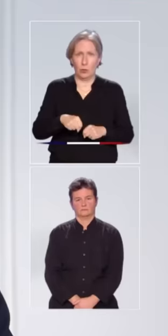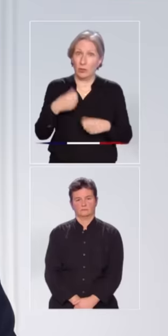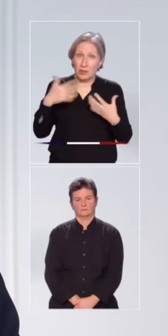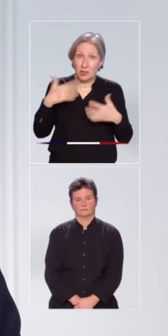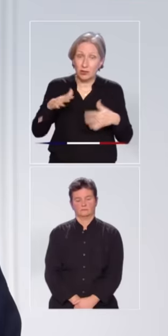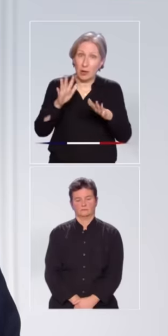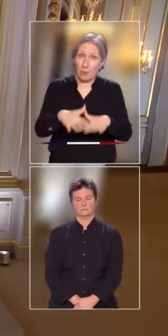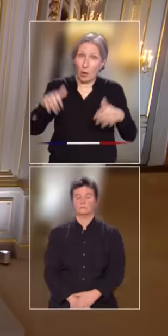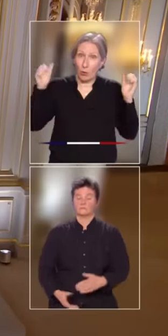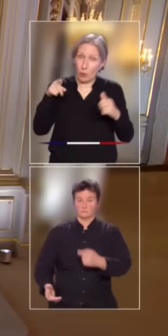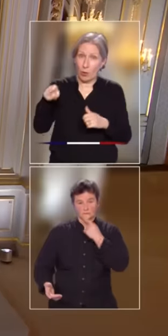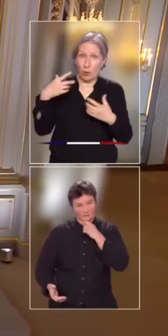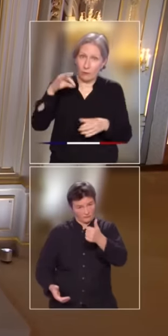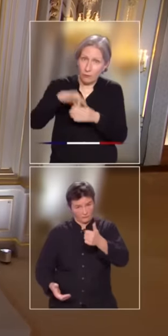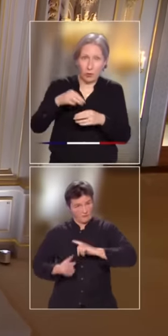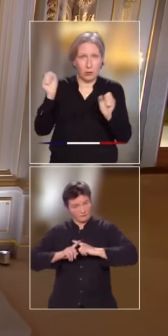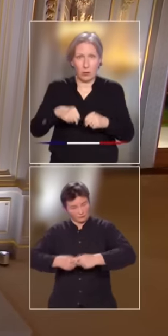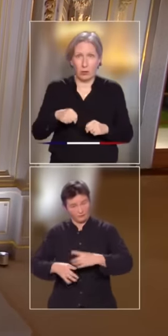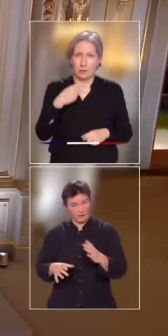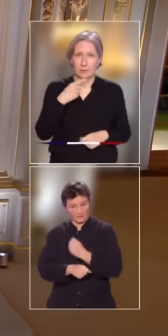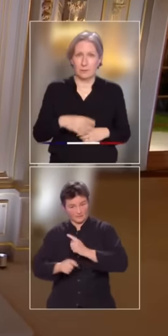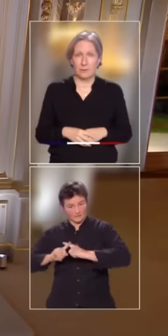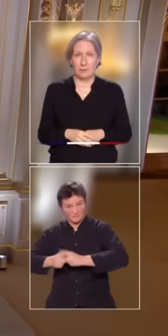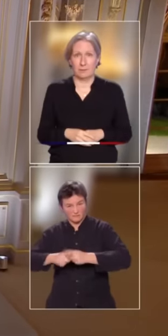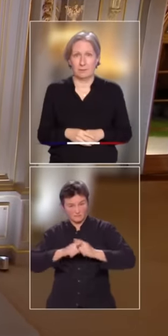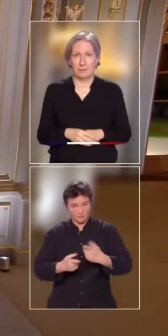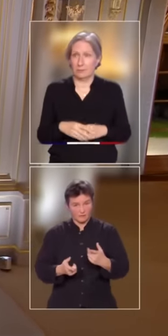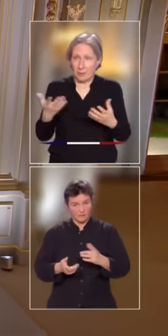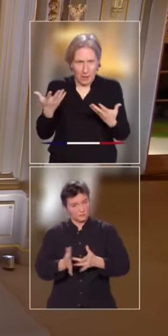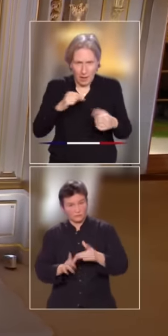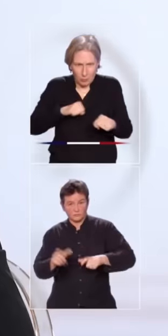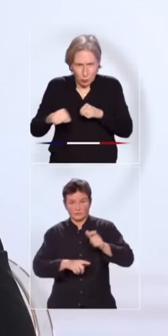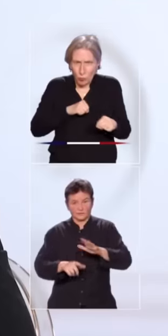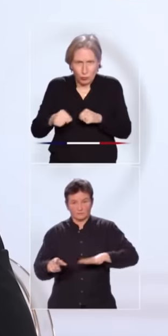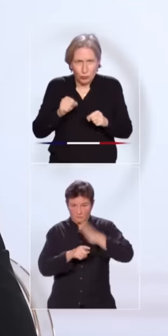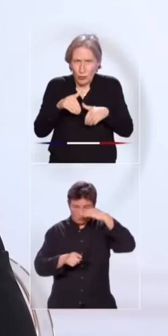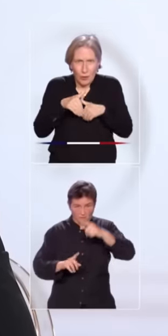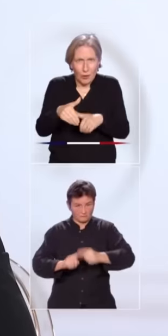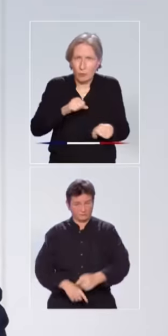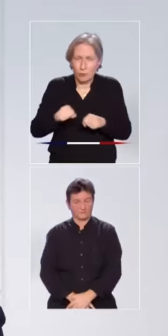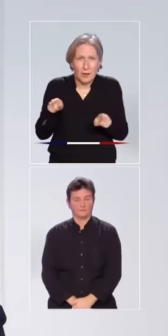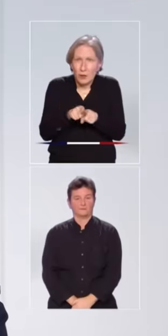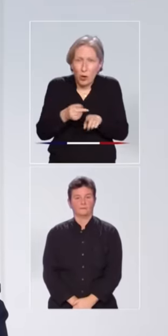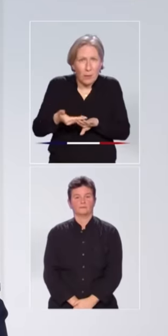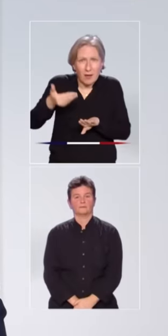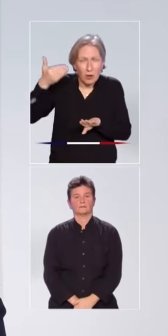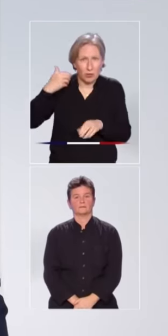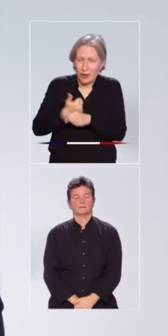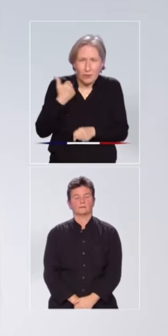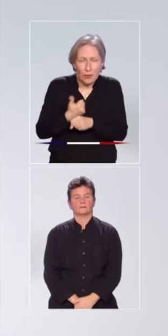Parlement pour envoyer des troupes. Ça veut dire que vous les avez convaincus ? Vous êtes en train, les choses sont en train de bouger avec vous, les États ? Mais comme on l'a fait à chaque fois.